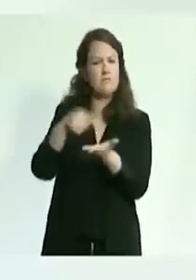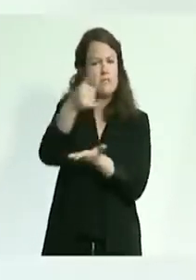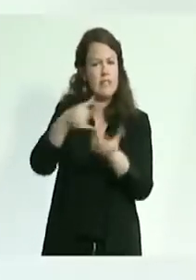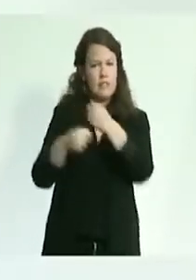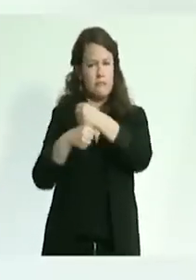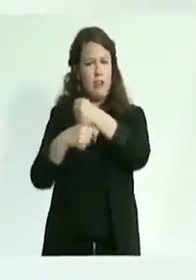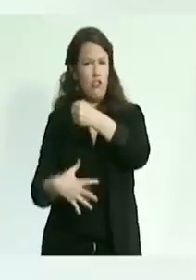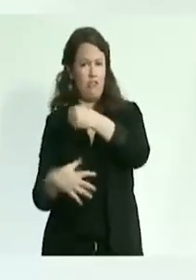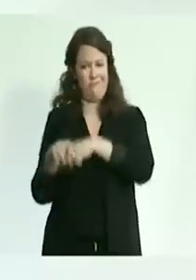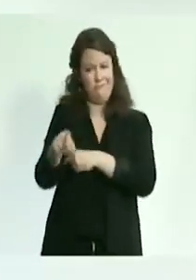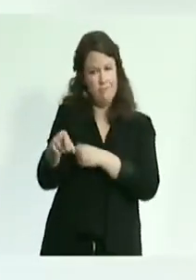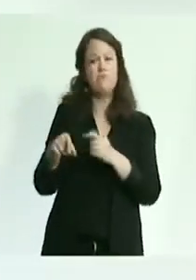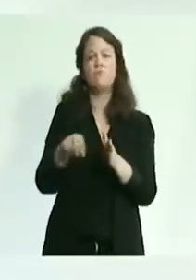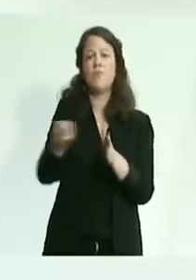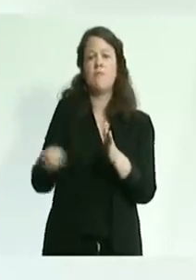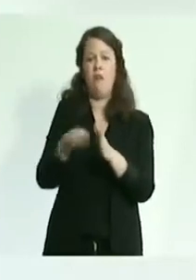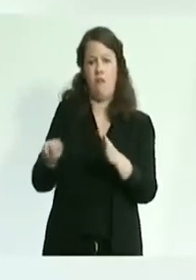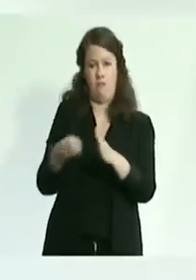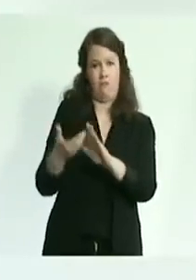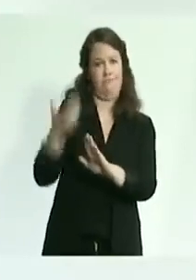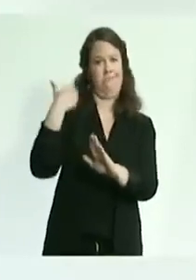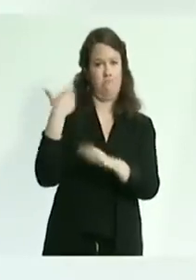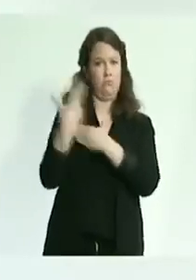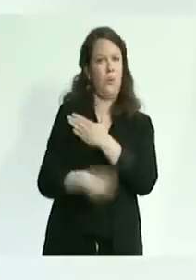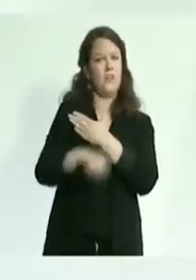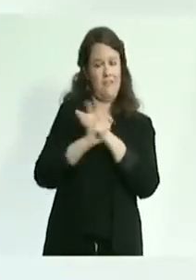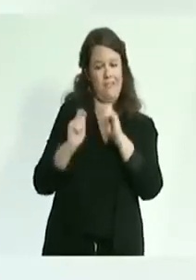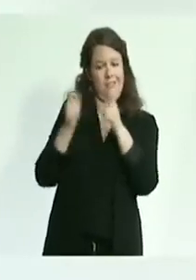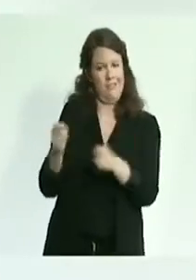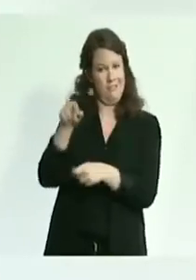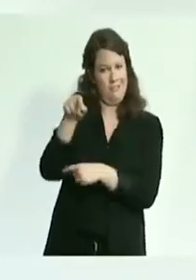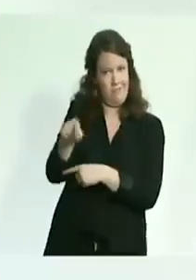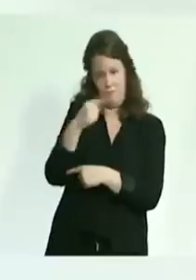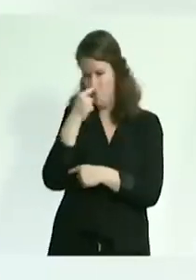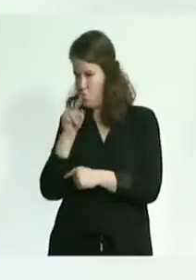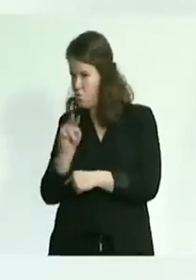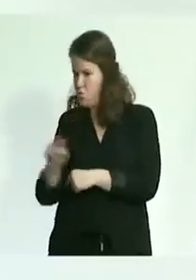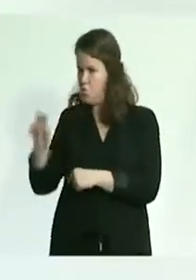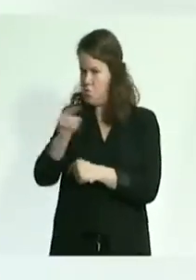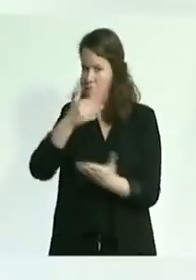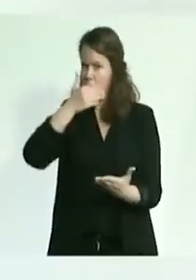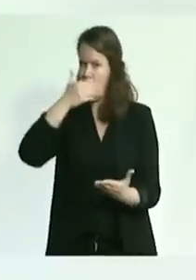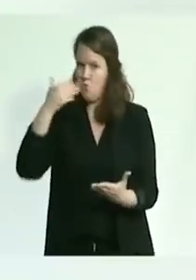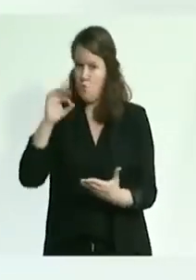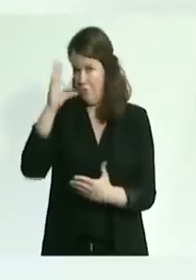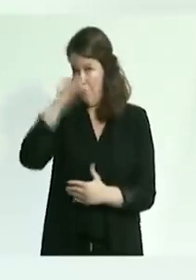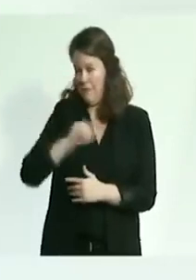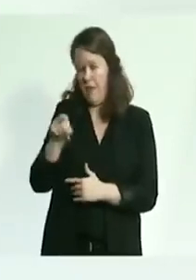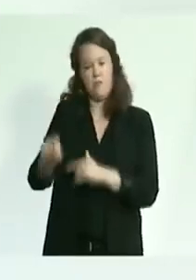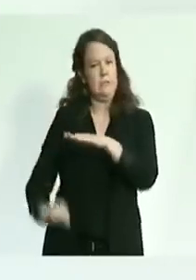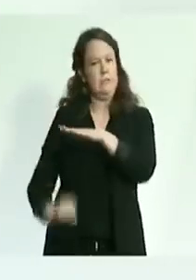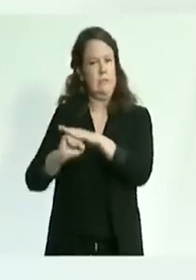une amélioration très sensible de la situation épidémique, même si la pression sanitaire y reste élevée. Et je n'oublie pas non plus La